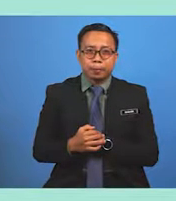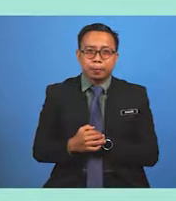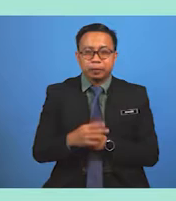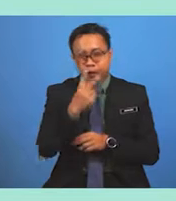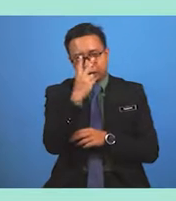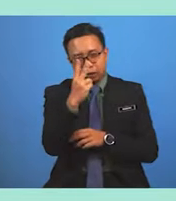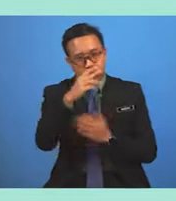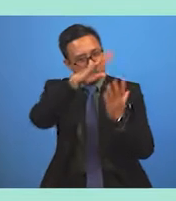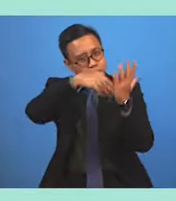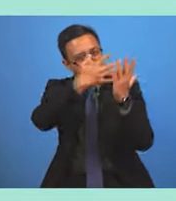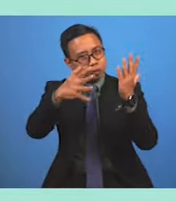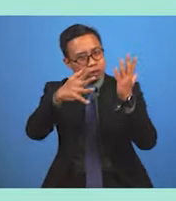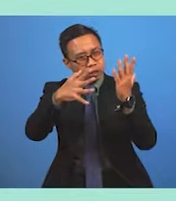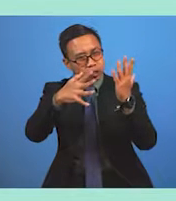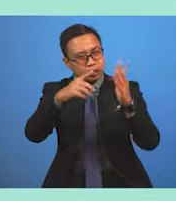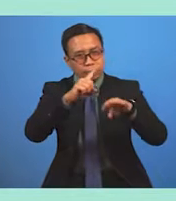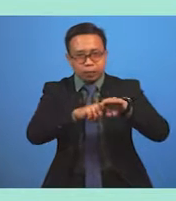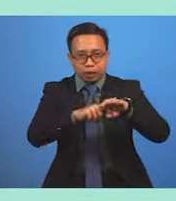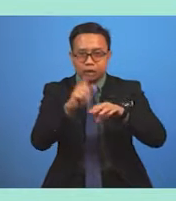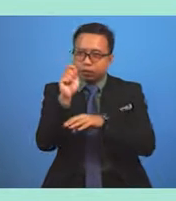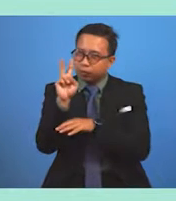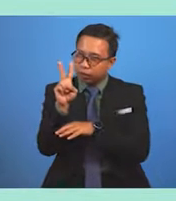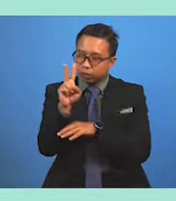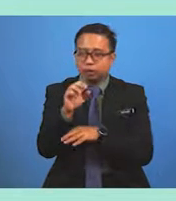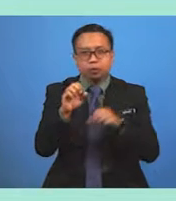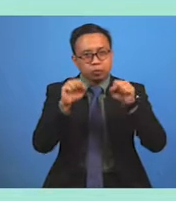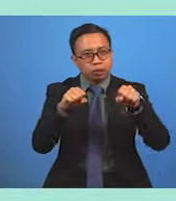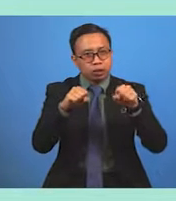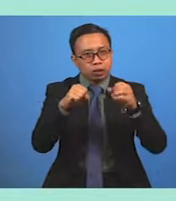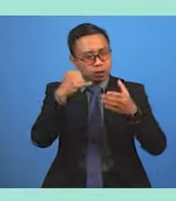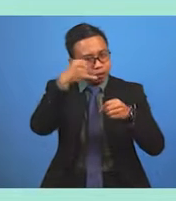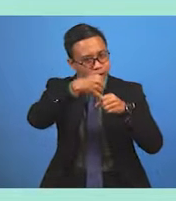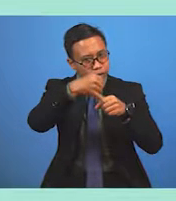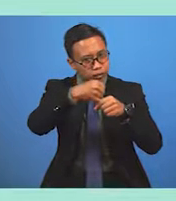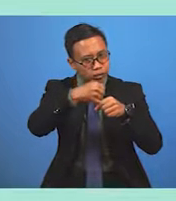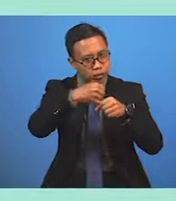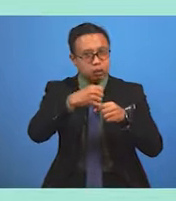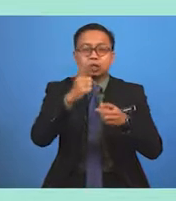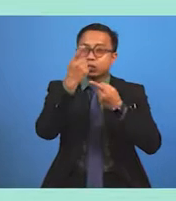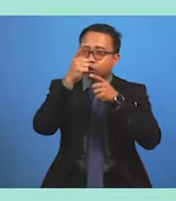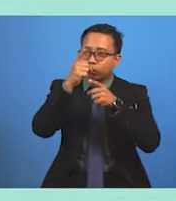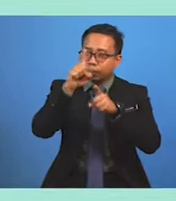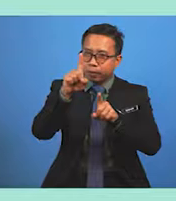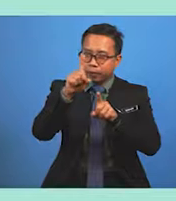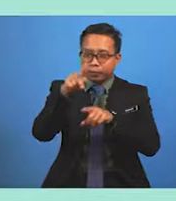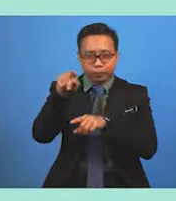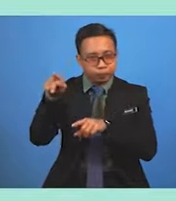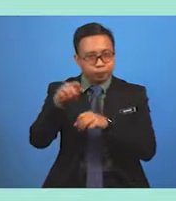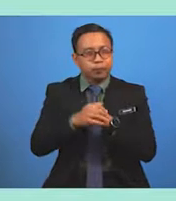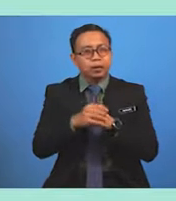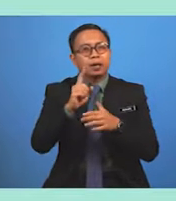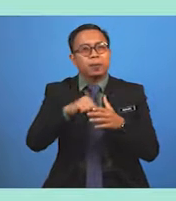Sila lihat jadual yang ada pada skrin. Cuba murid-murid isi jawapan apakah kaedah pencegahan